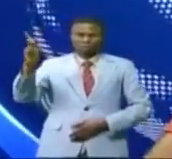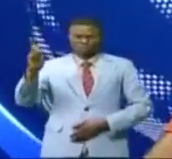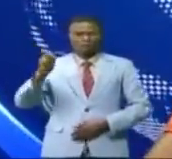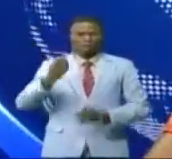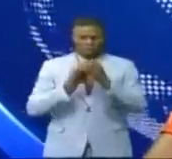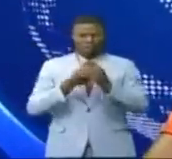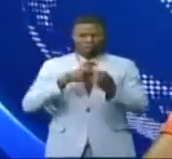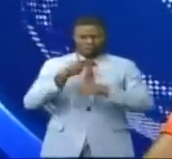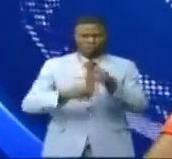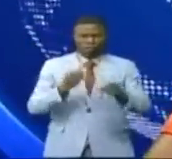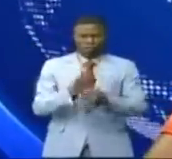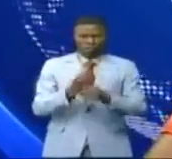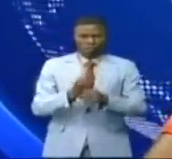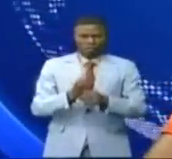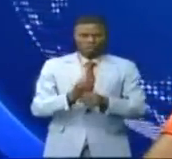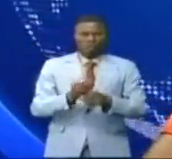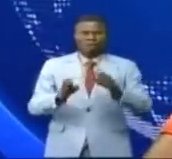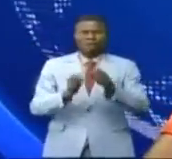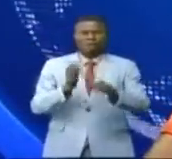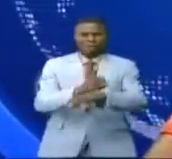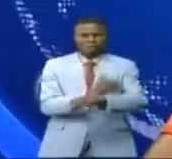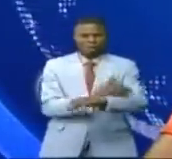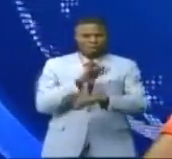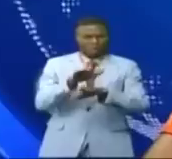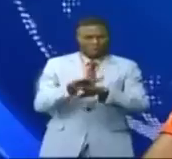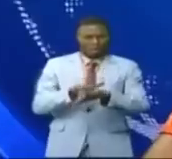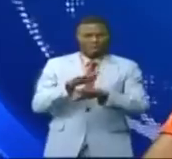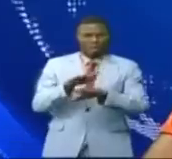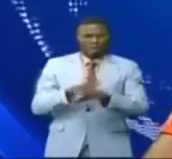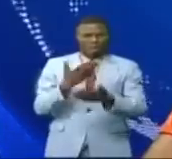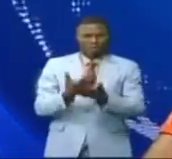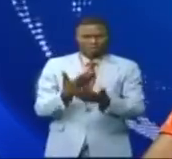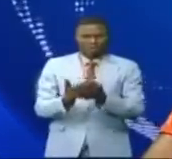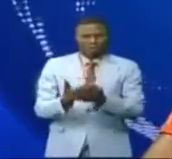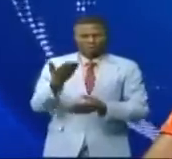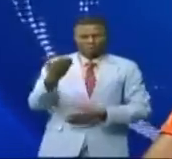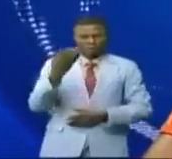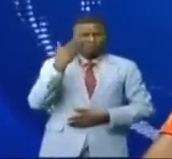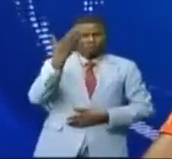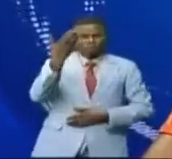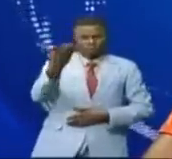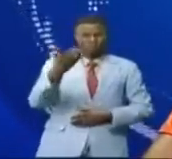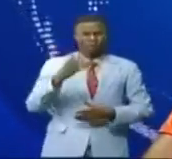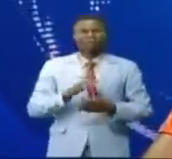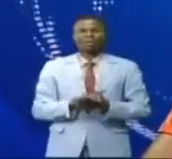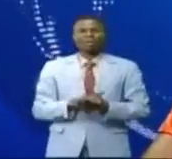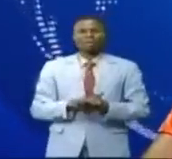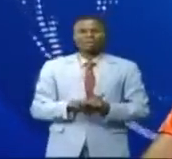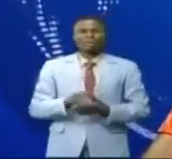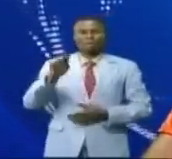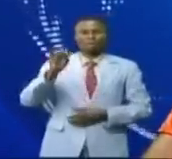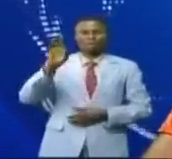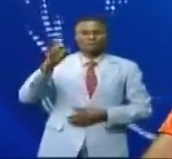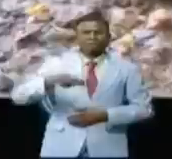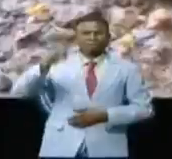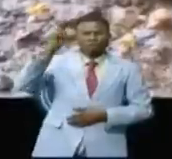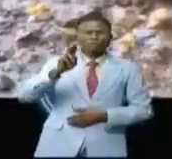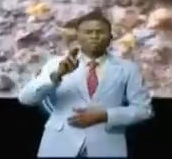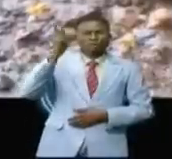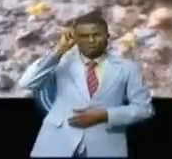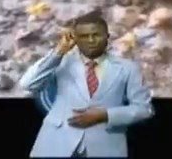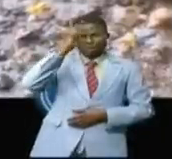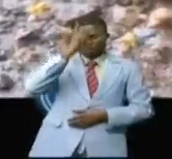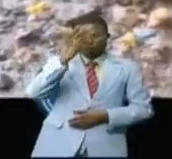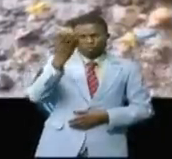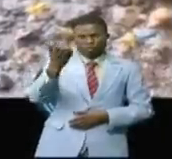des travaux a par avance à pas de géant naudy nos confrères de la rtnc nord-kivu et les pertes